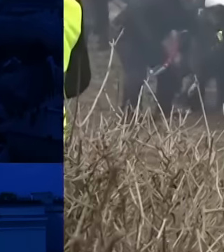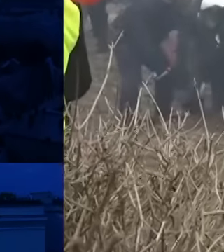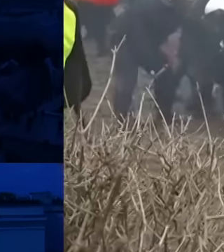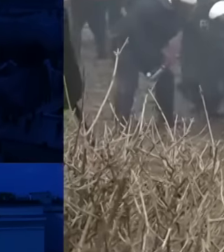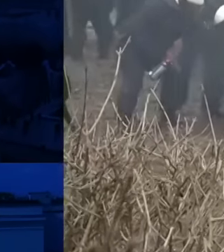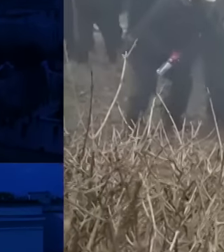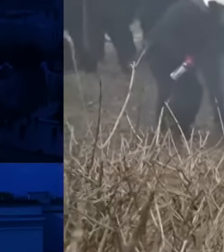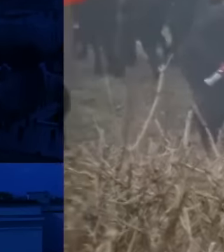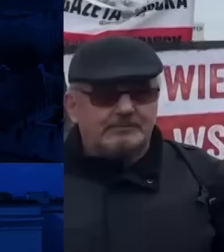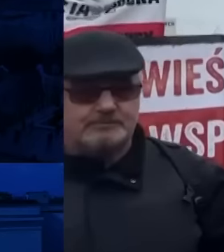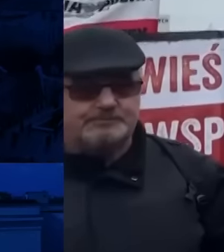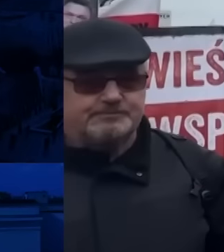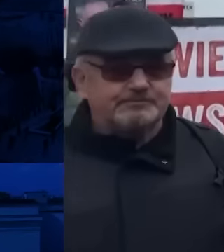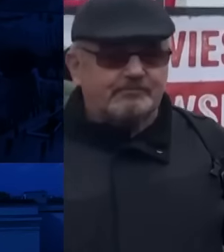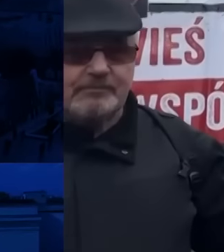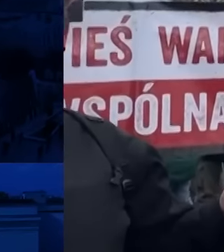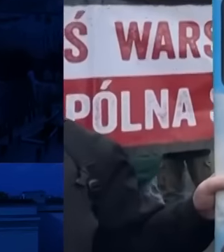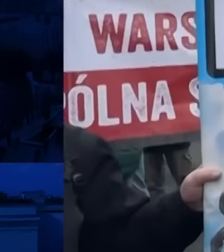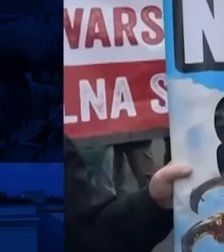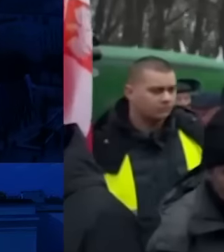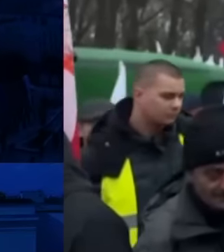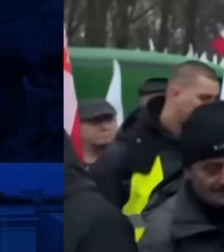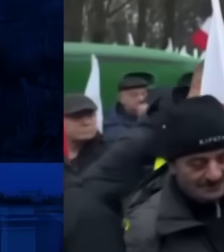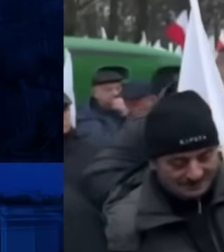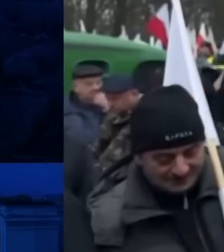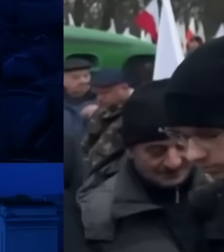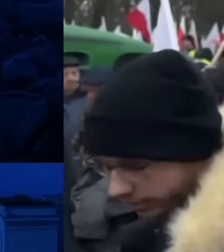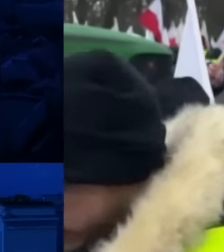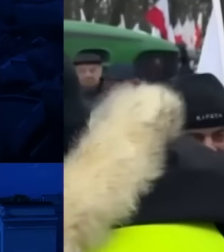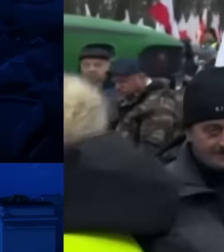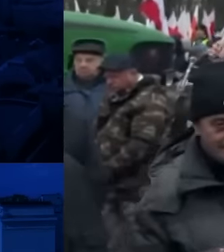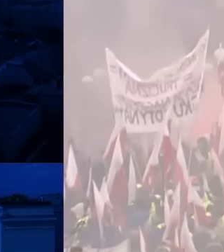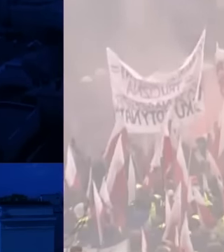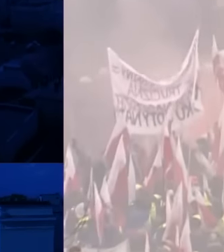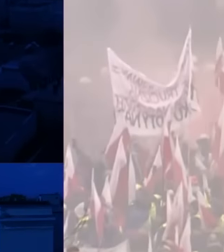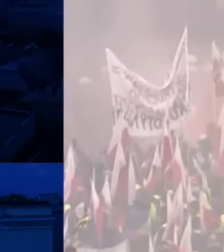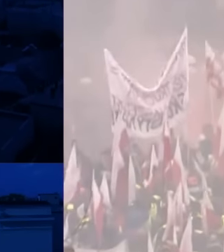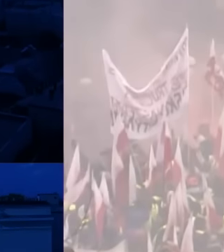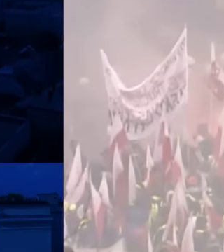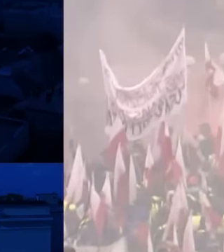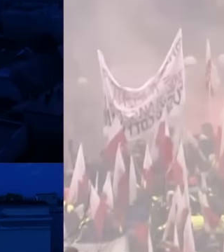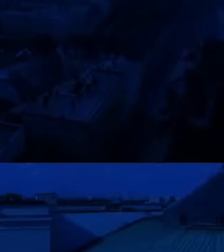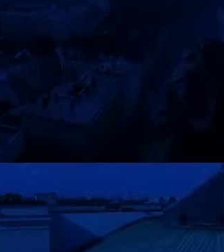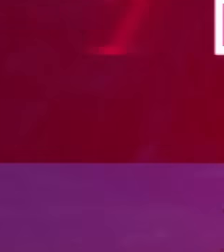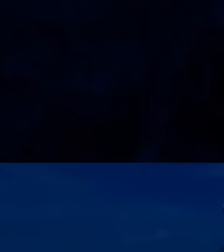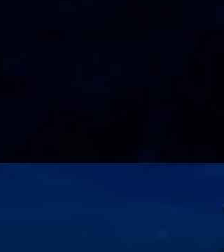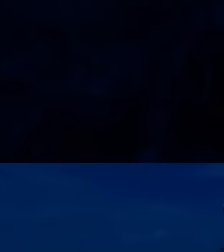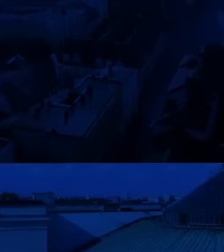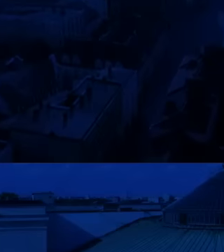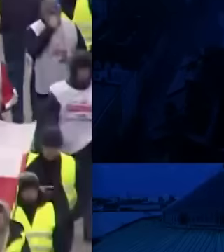aresztowania. Tak państwo Donalda Tuska przywitało w Warszawie polskich rolników. Sam premier nie znalazł dla nich czasu. Przed Sejmem czekały na nich uśmiechnięte